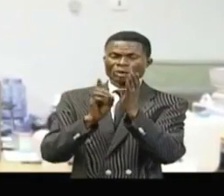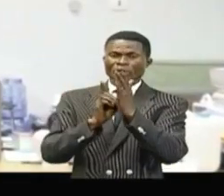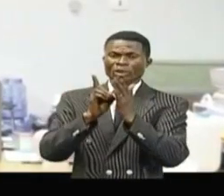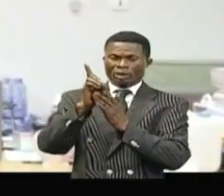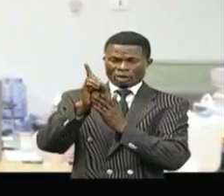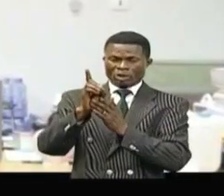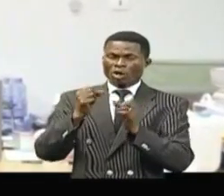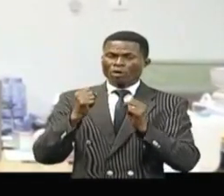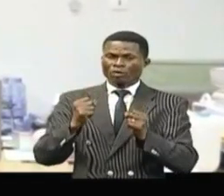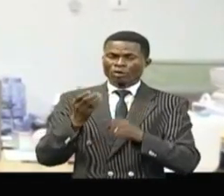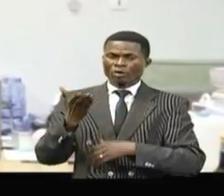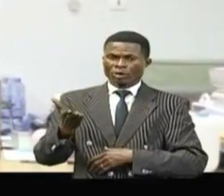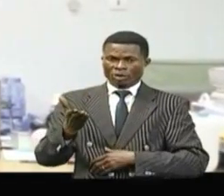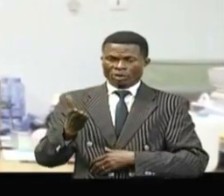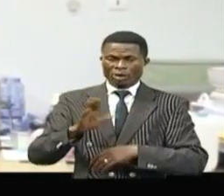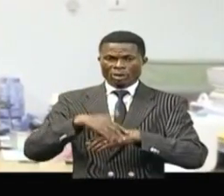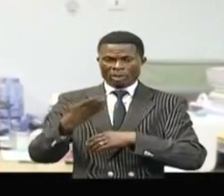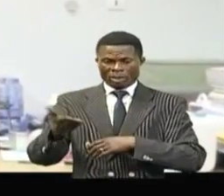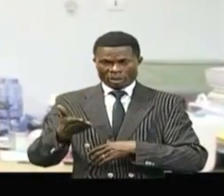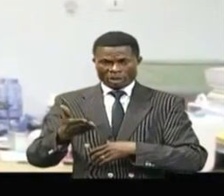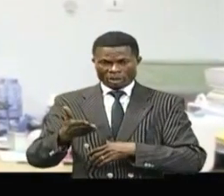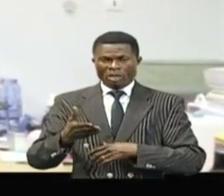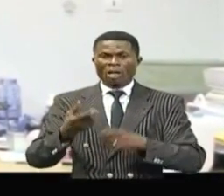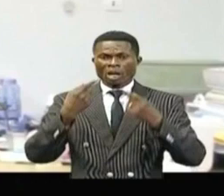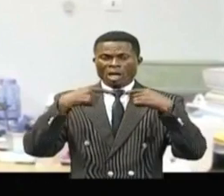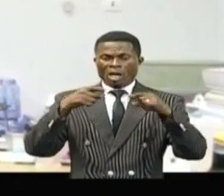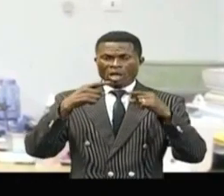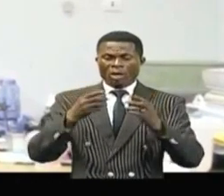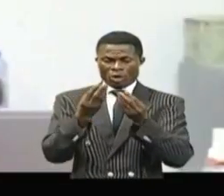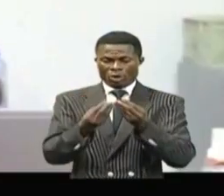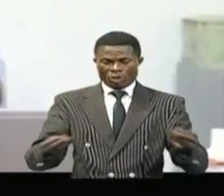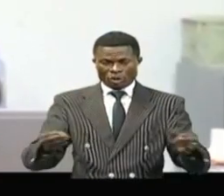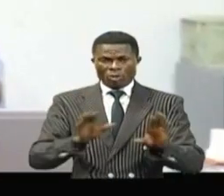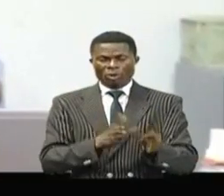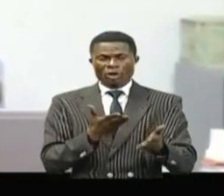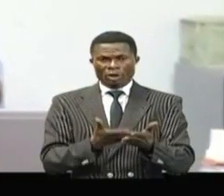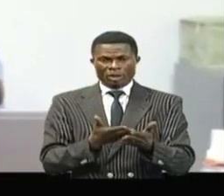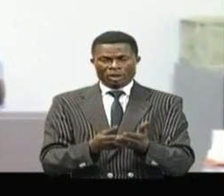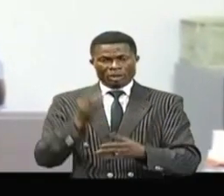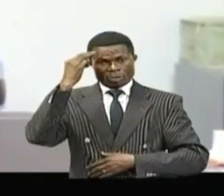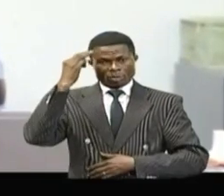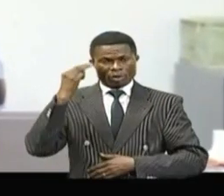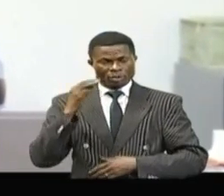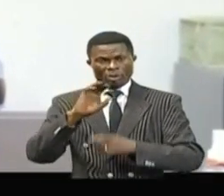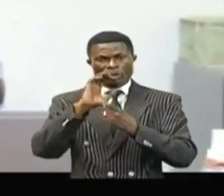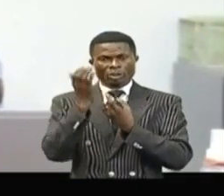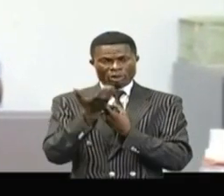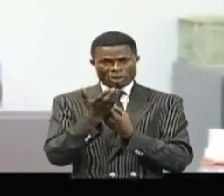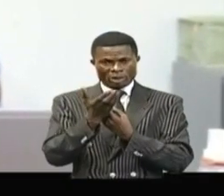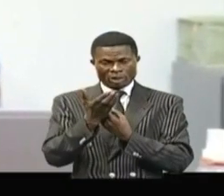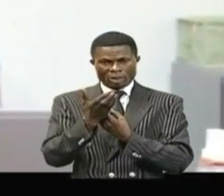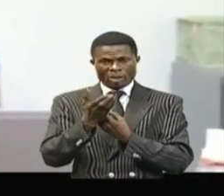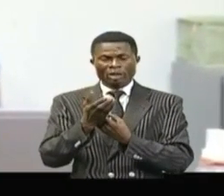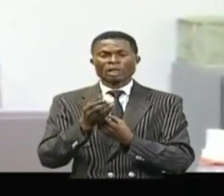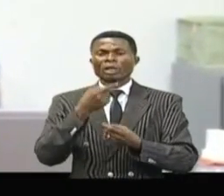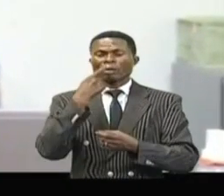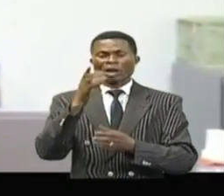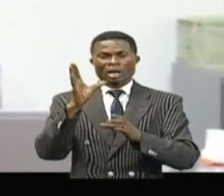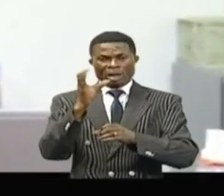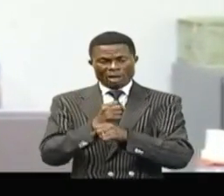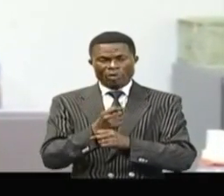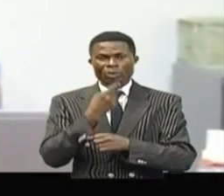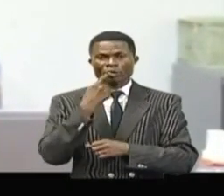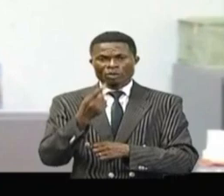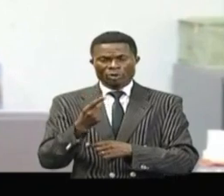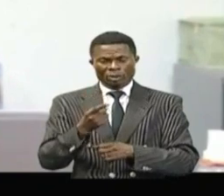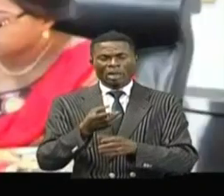développement durable. Après avoir énoncé les résultats attendus, la ministre de la Culture, Arts et Patrimoine a conclu son exposé